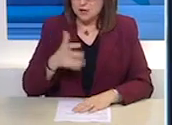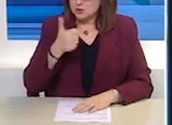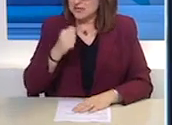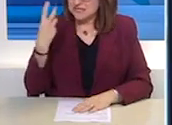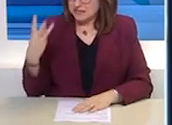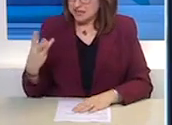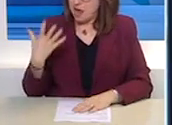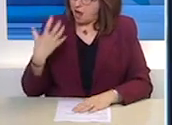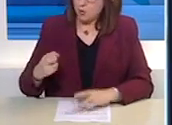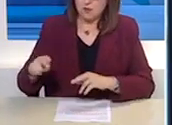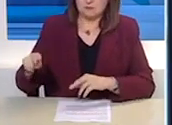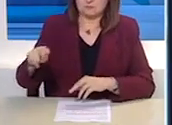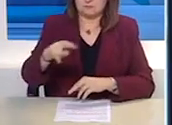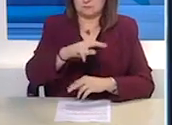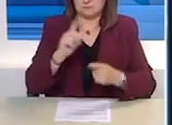επαφές κρούσματος.